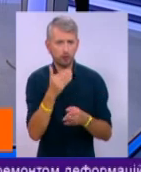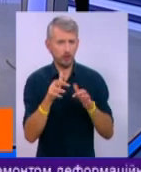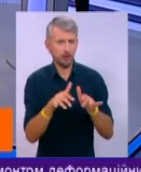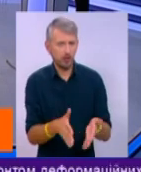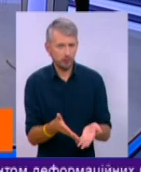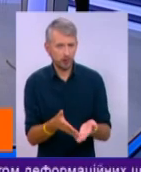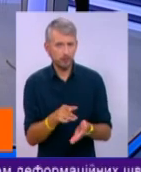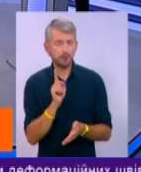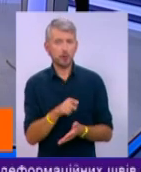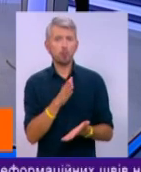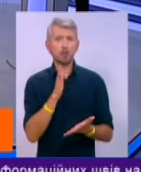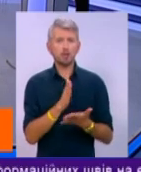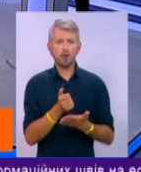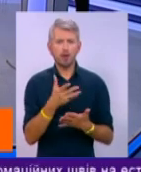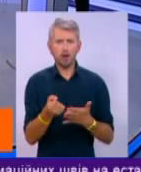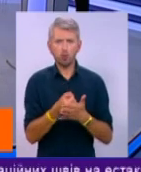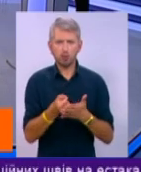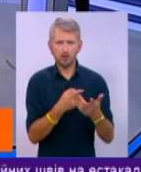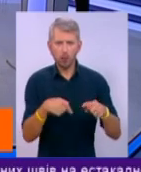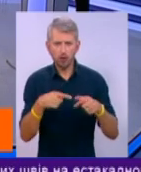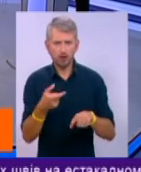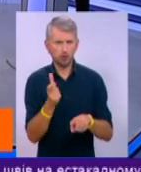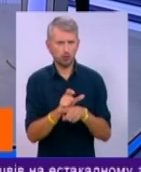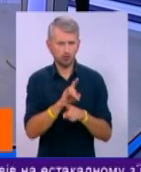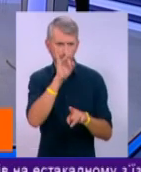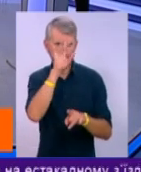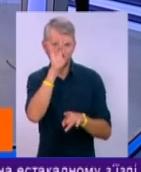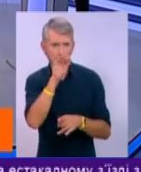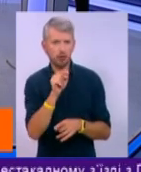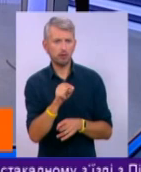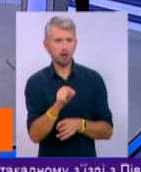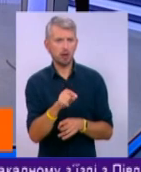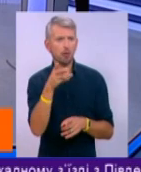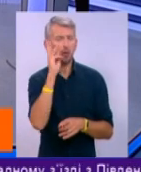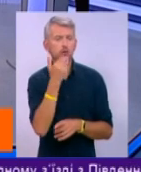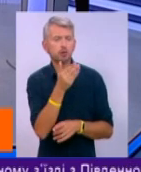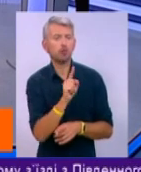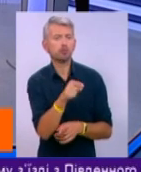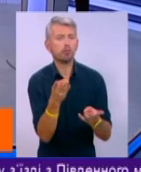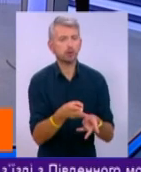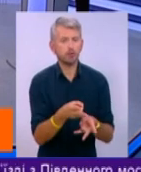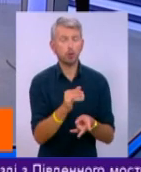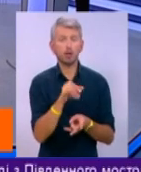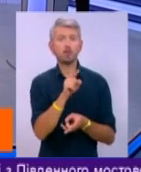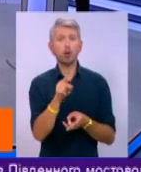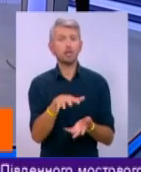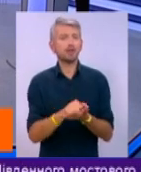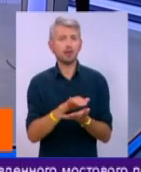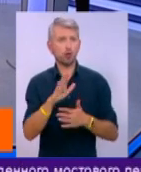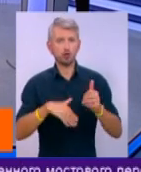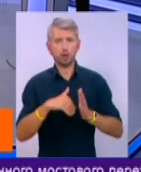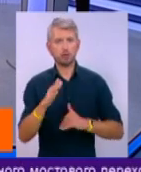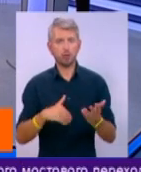діяльності. Натомість є ряд лобістських організацій, дуже медійних, яких дійсно, ну, посольство питають, а що вам потрібно. А вони не займаються